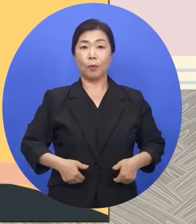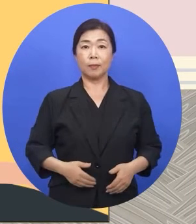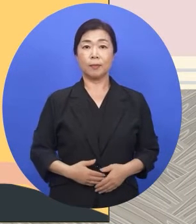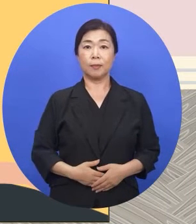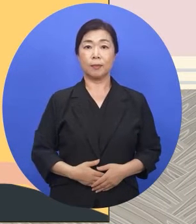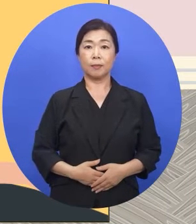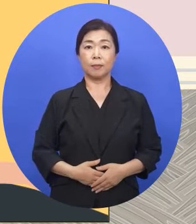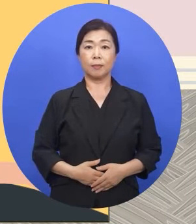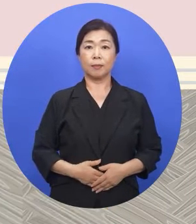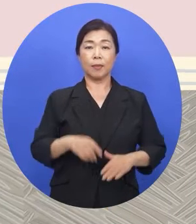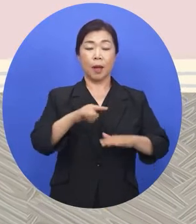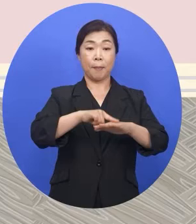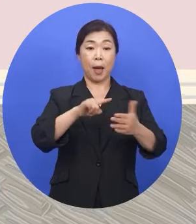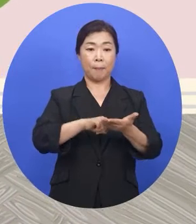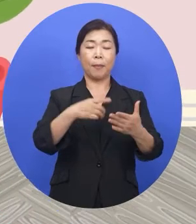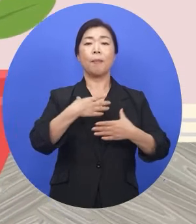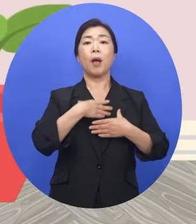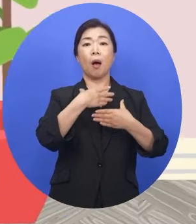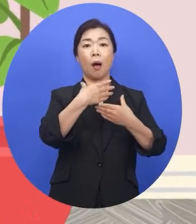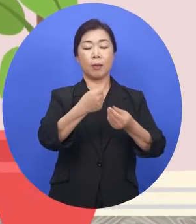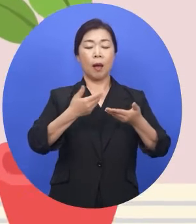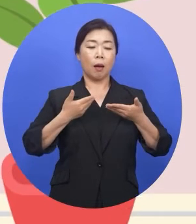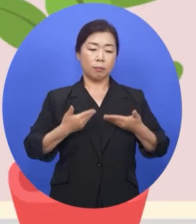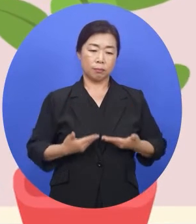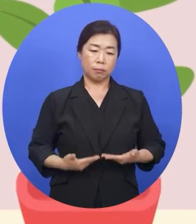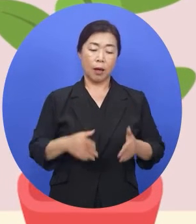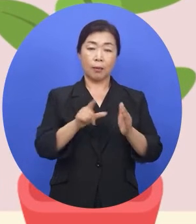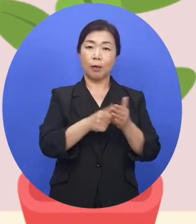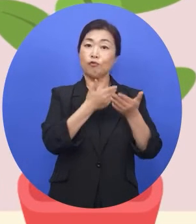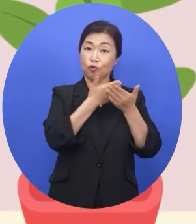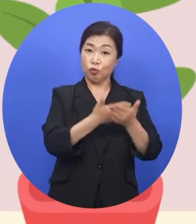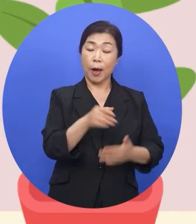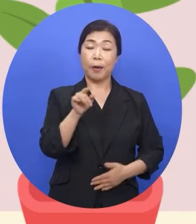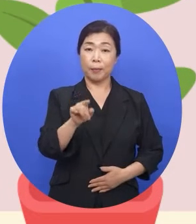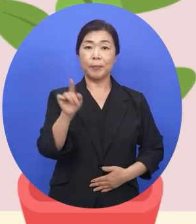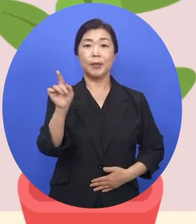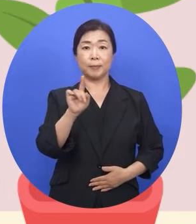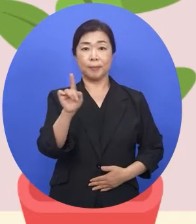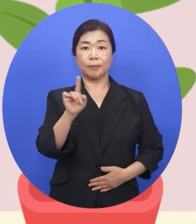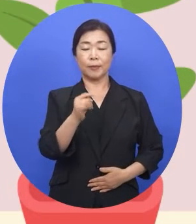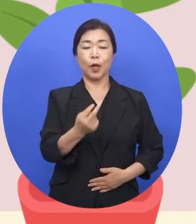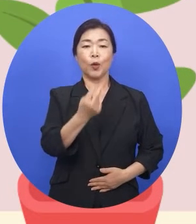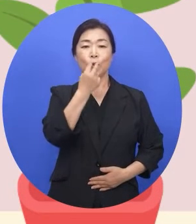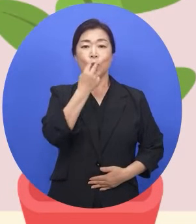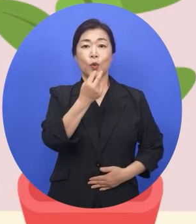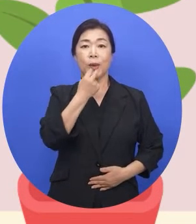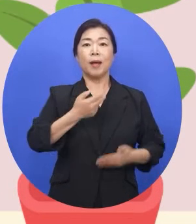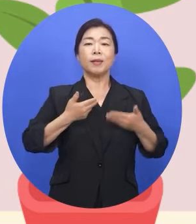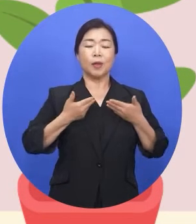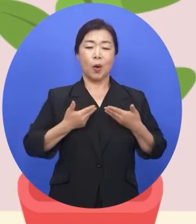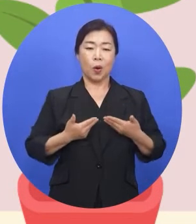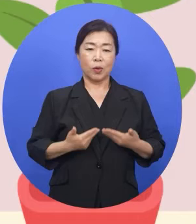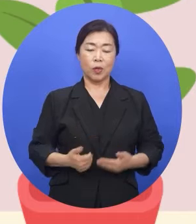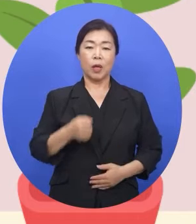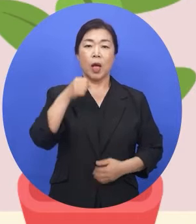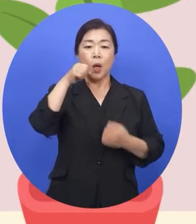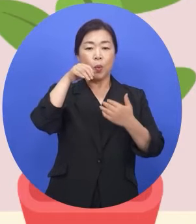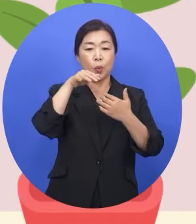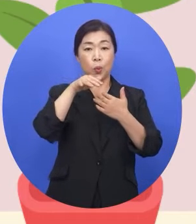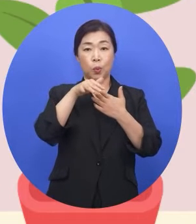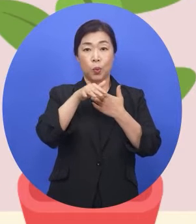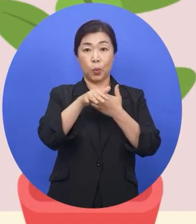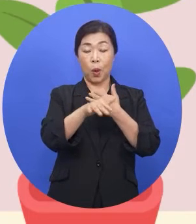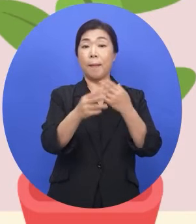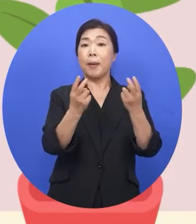합니다. 마음을 편안하게 진정시키는 데 중요한 점은 숨을 천천히